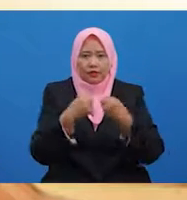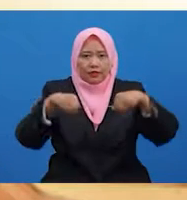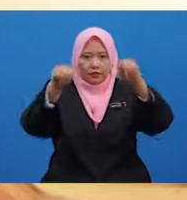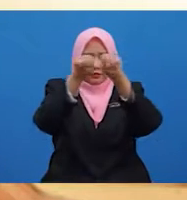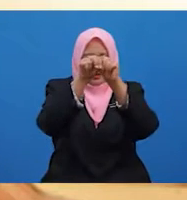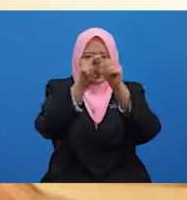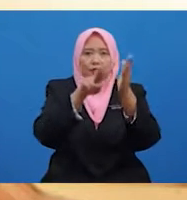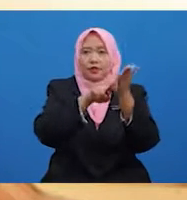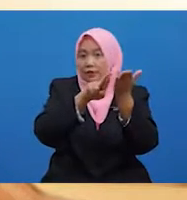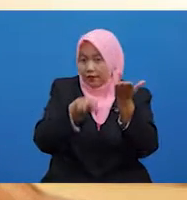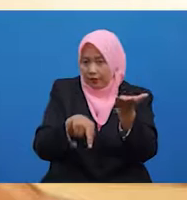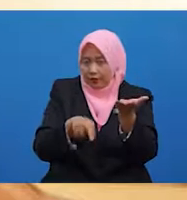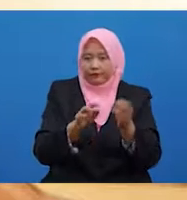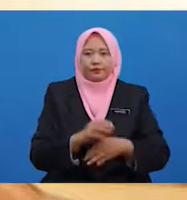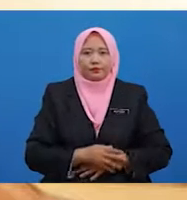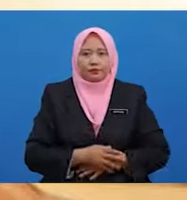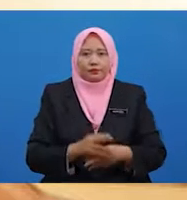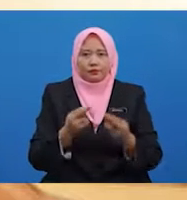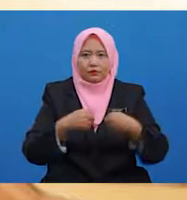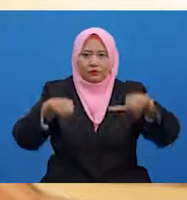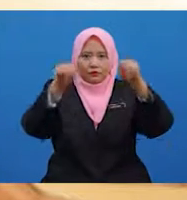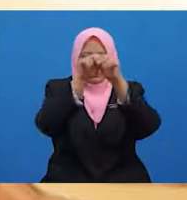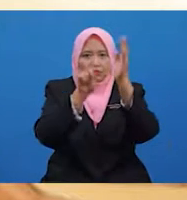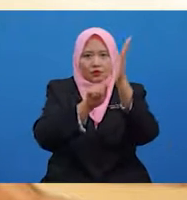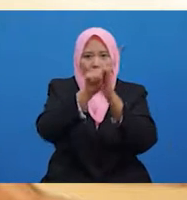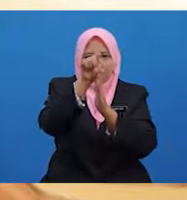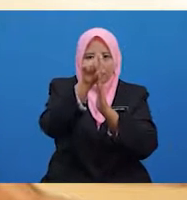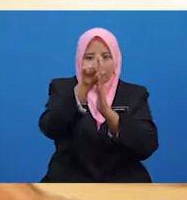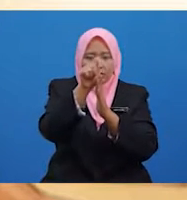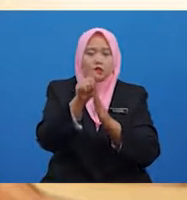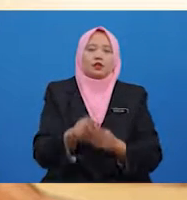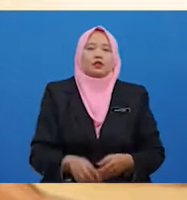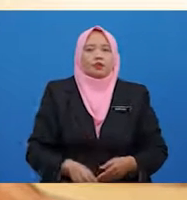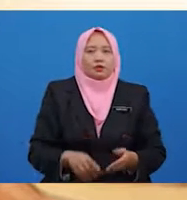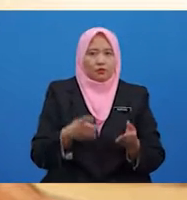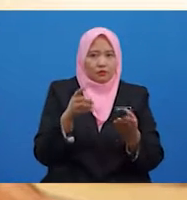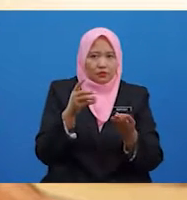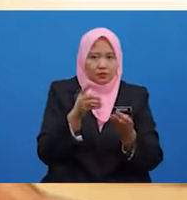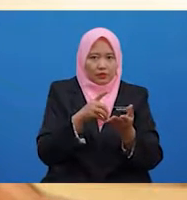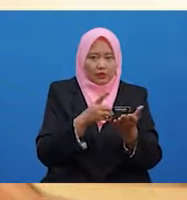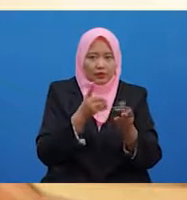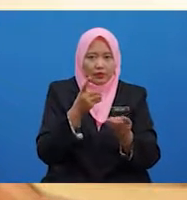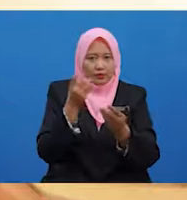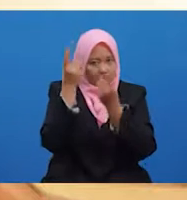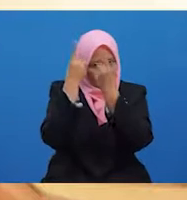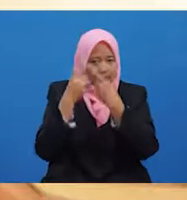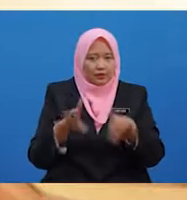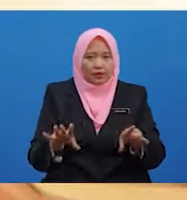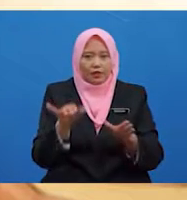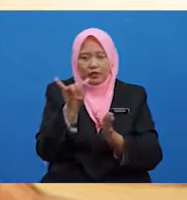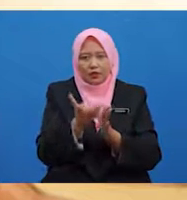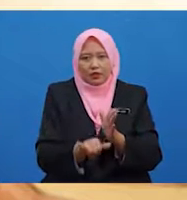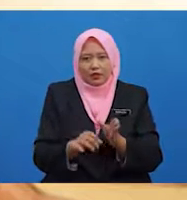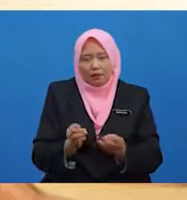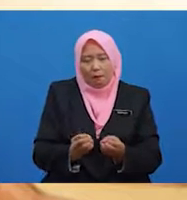Paling tinggi ini sebenarnya nilai data yang paling banyak jumlahnya. Manakala paling rendah pula ialah nilai